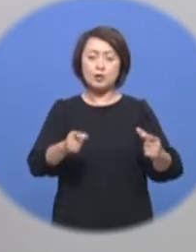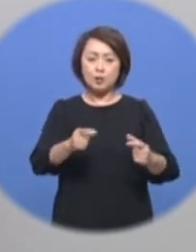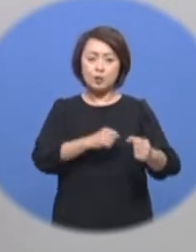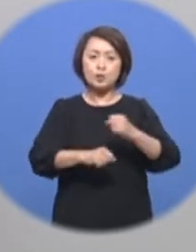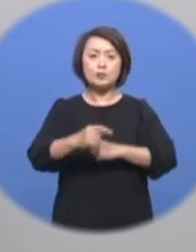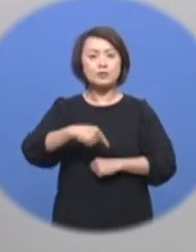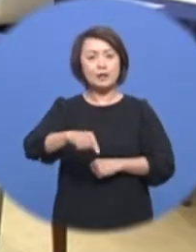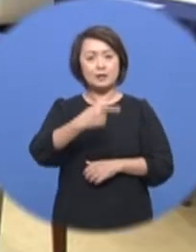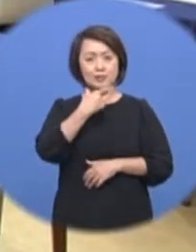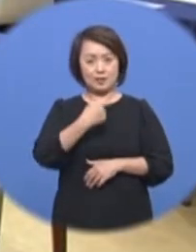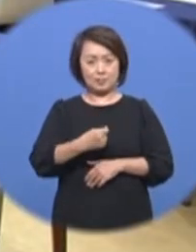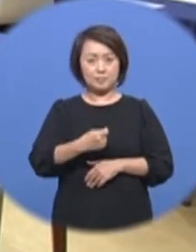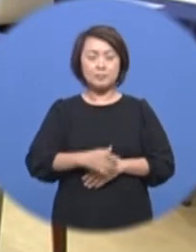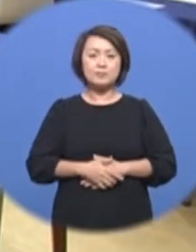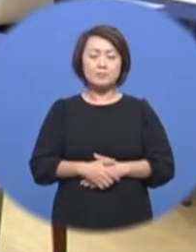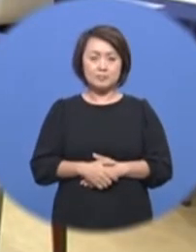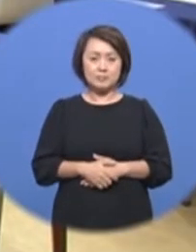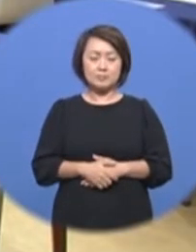ています。